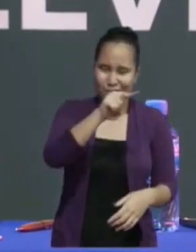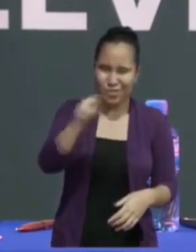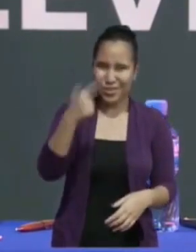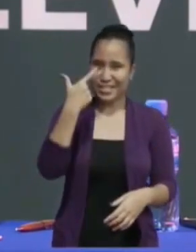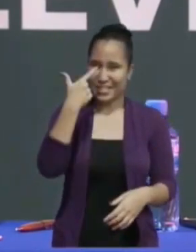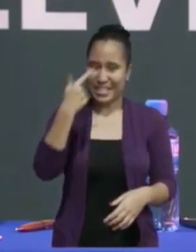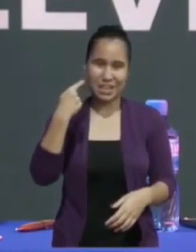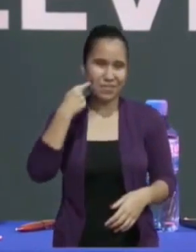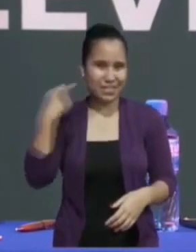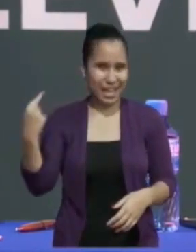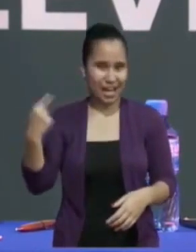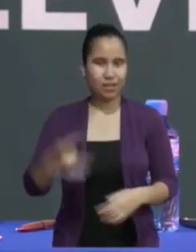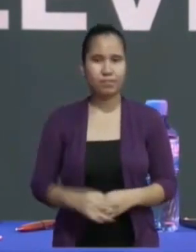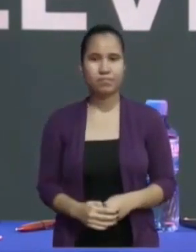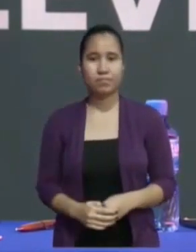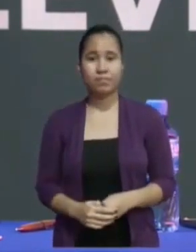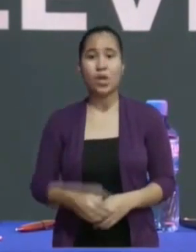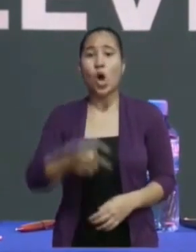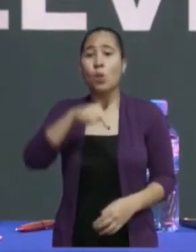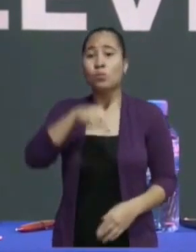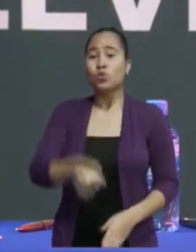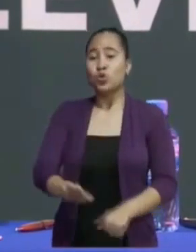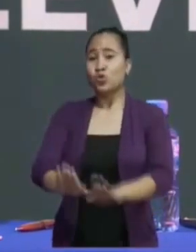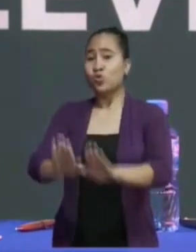Om te voorkomen, want er zijn natuurlijk altijd